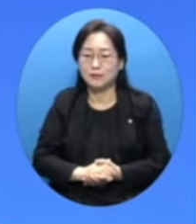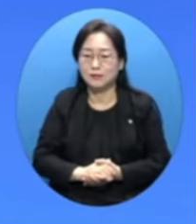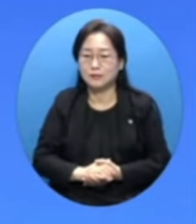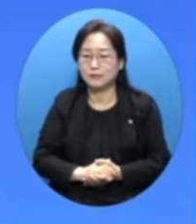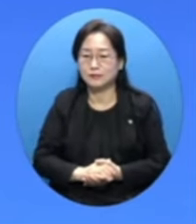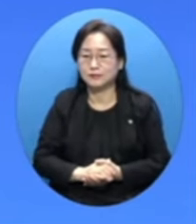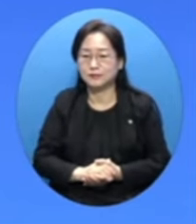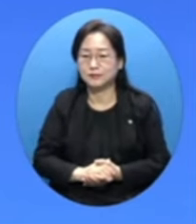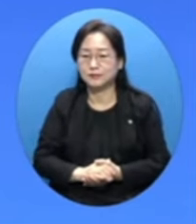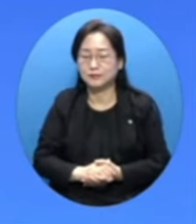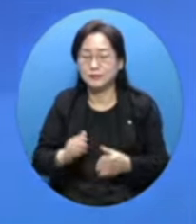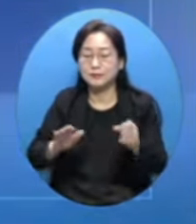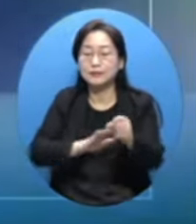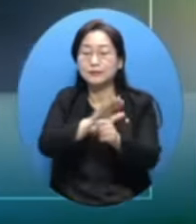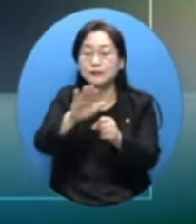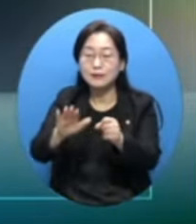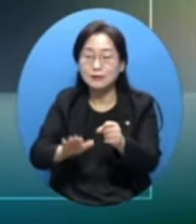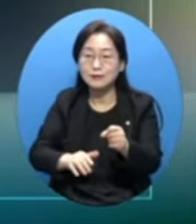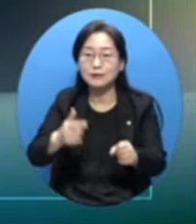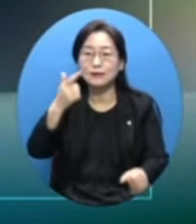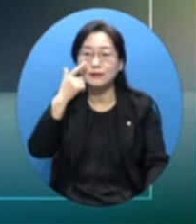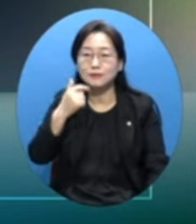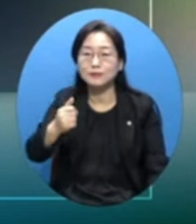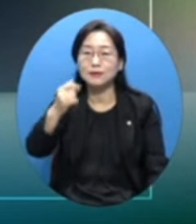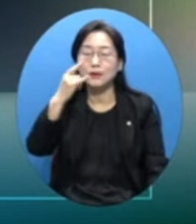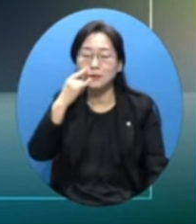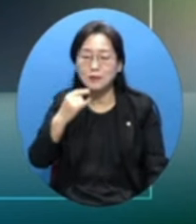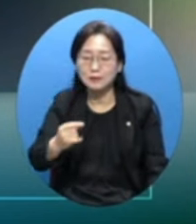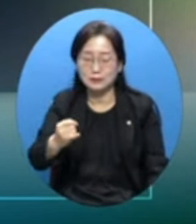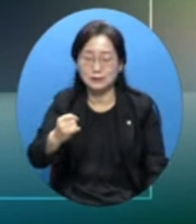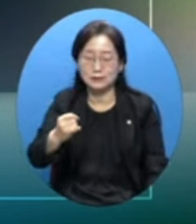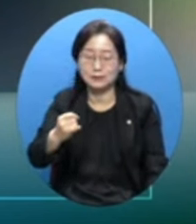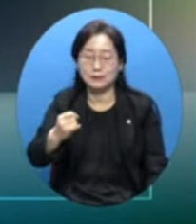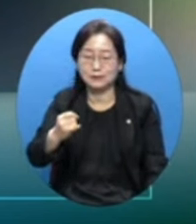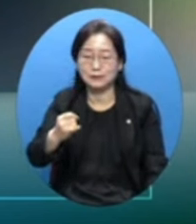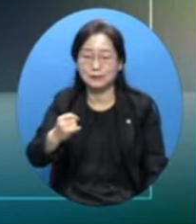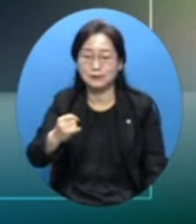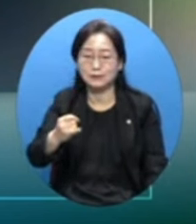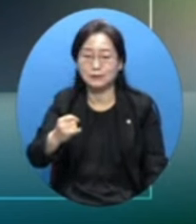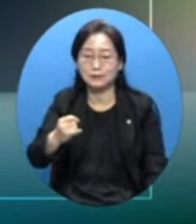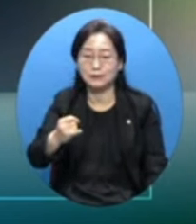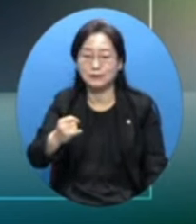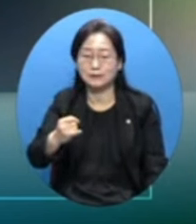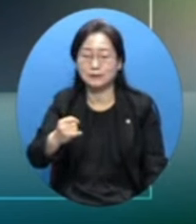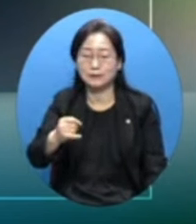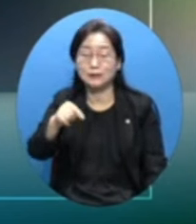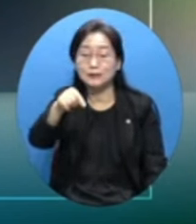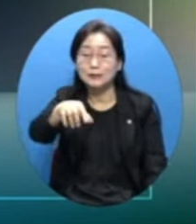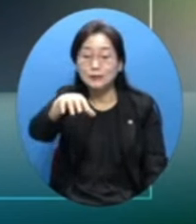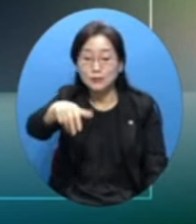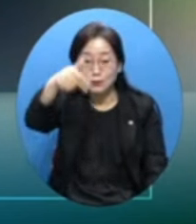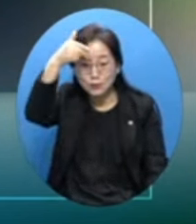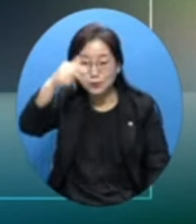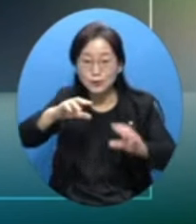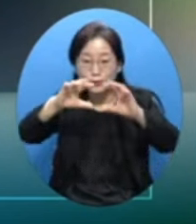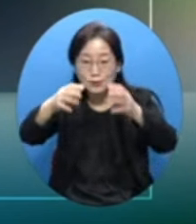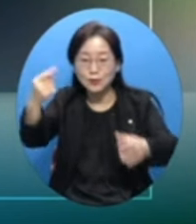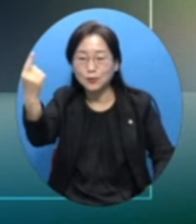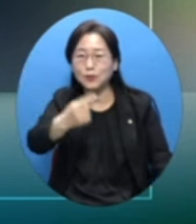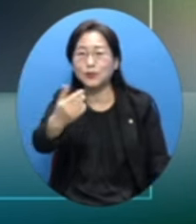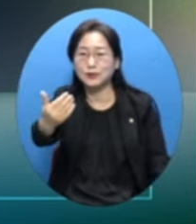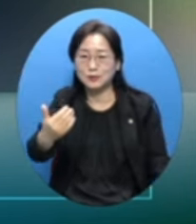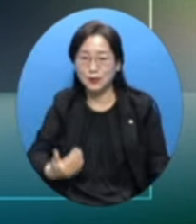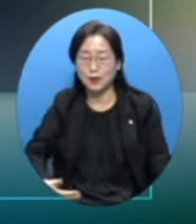자체입니다 사랑하는 아버지 어머니 이곳 조선 땅에 오기 전